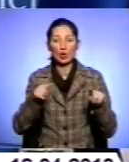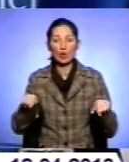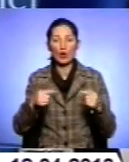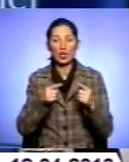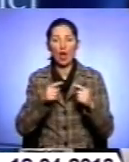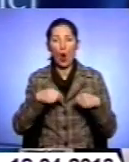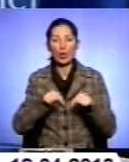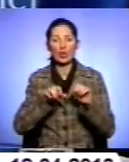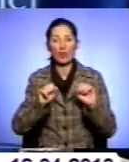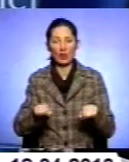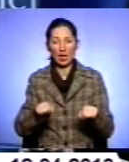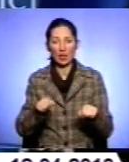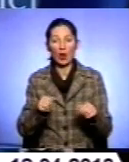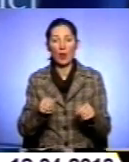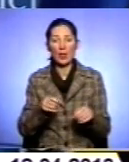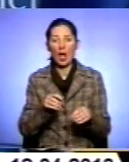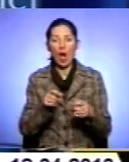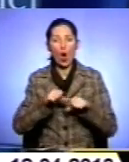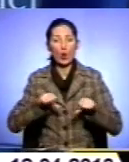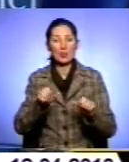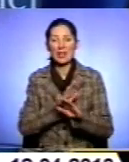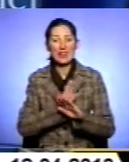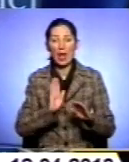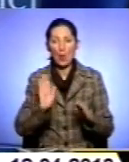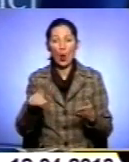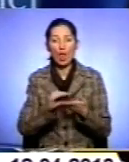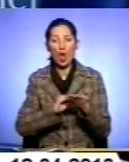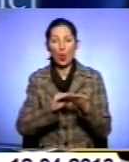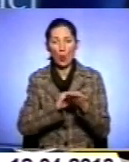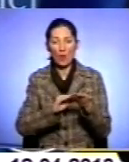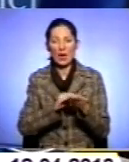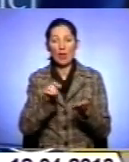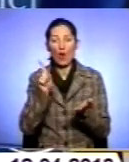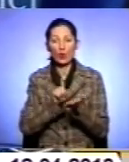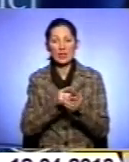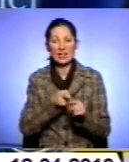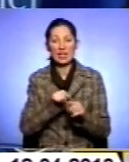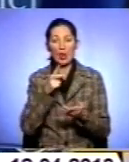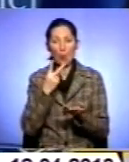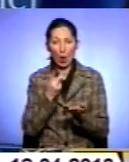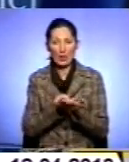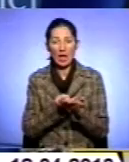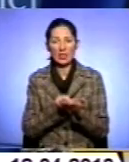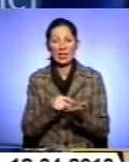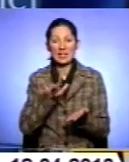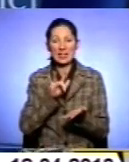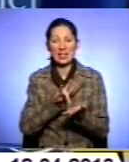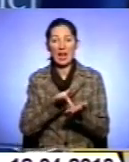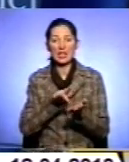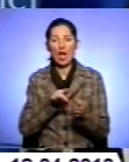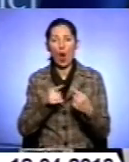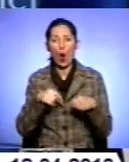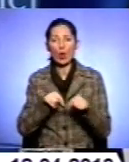в якій мірі не буде дублювати ті функції, які покладені на центральні органи